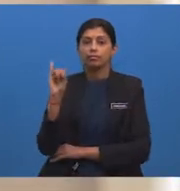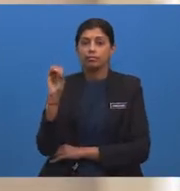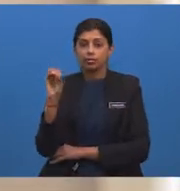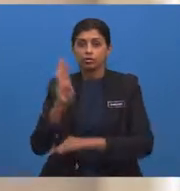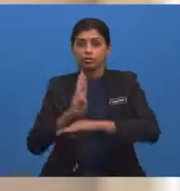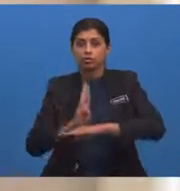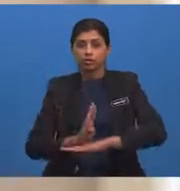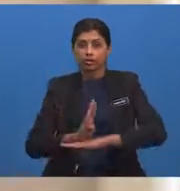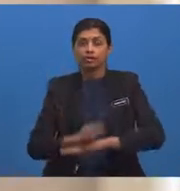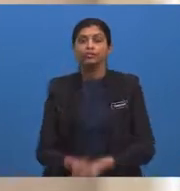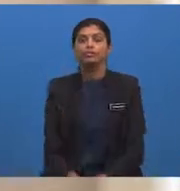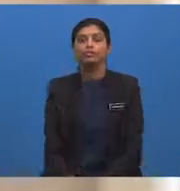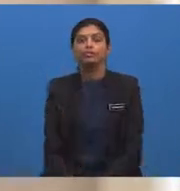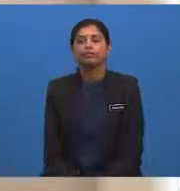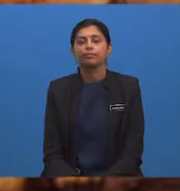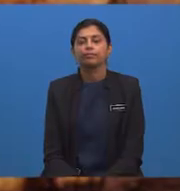Melayu.